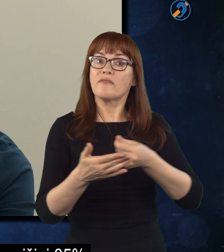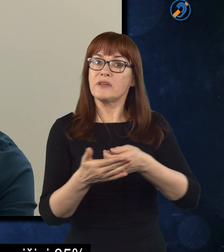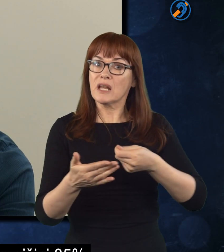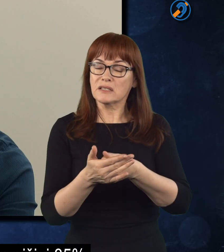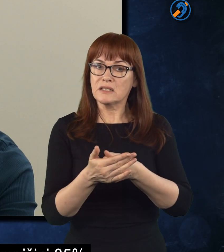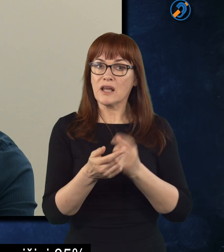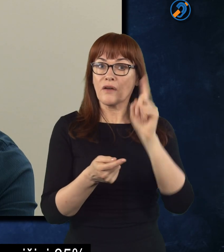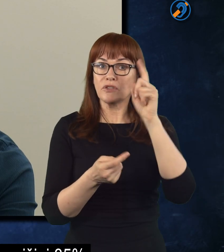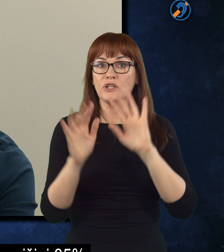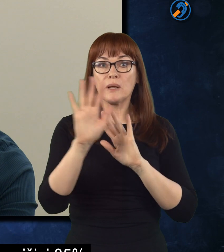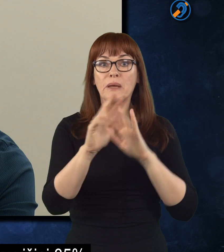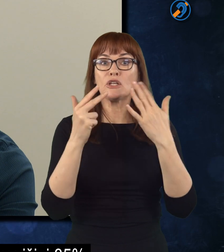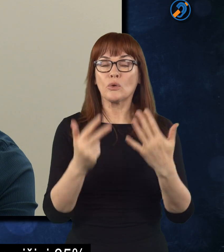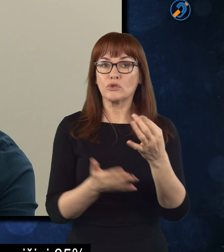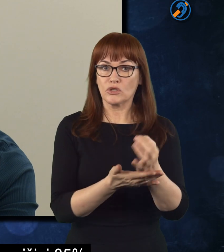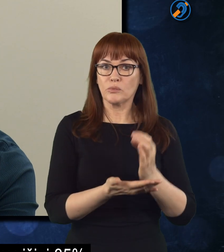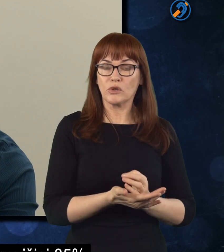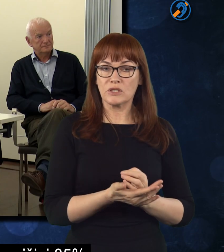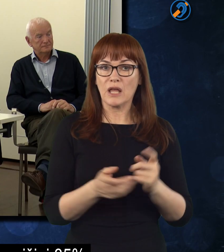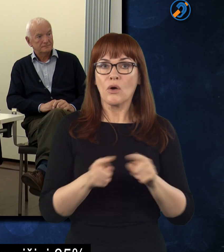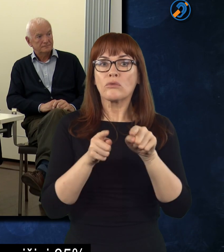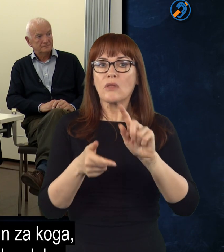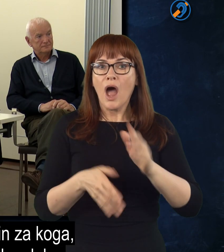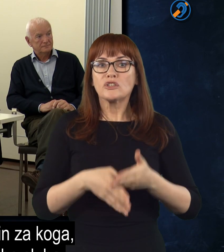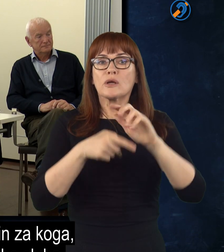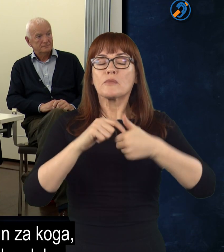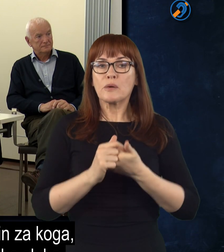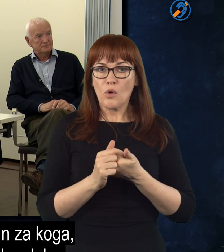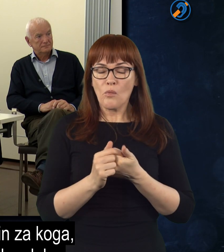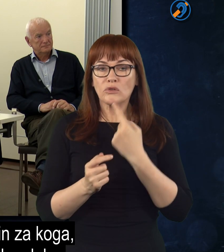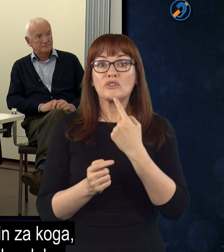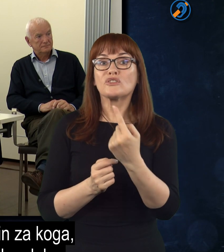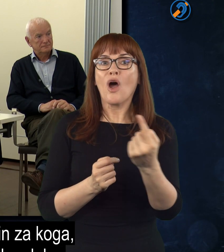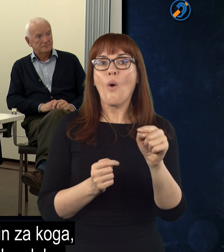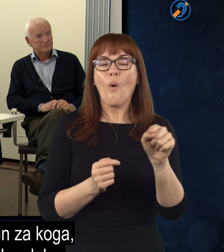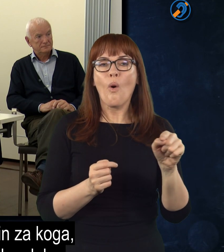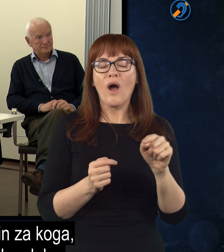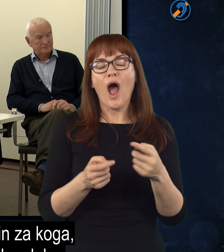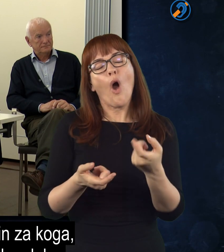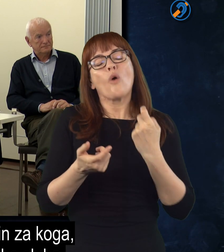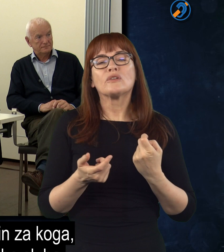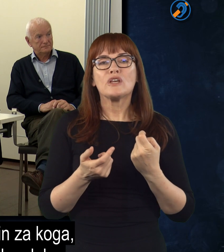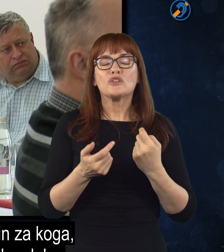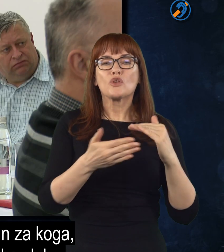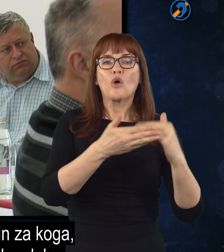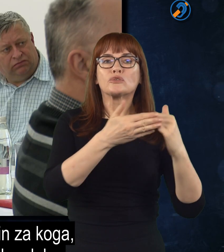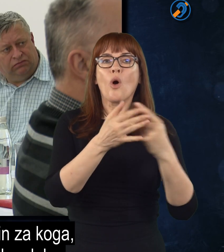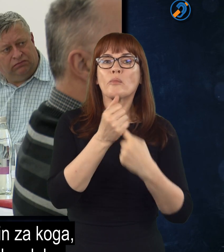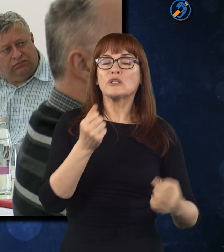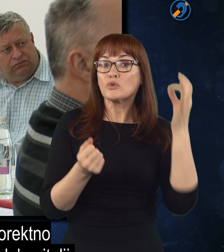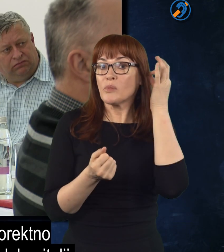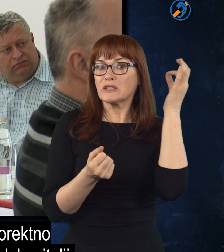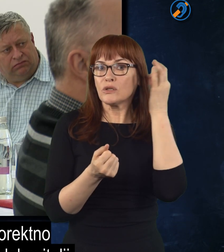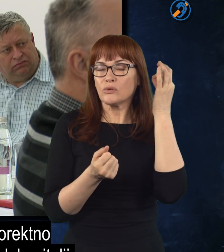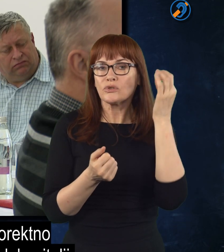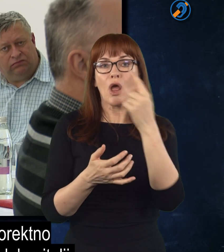v višini 85%. Kakšni pripomočki za koga je pa odvisno od stopnje izgube sluha. Se